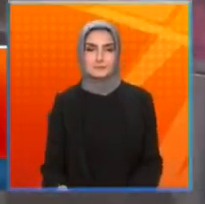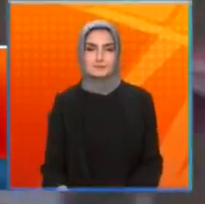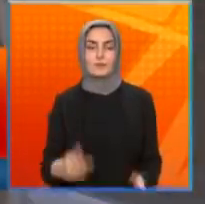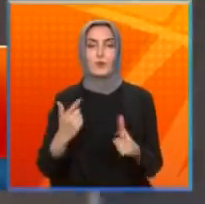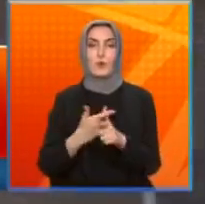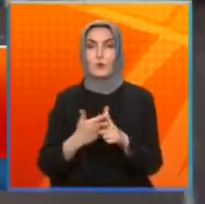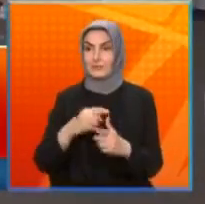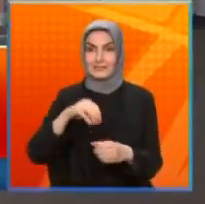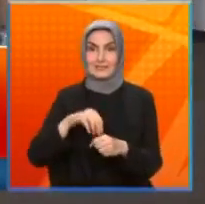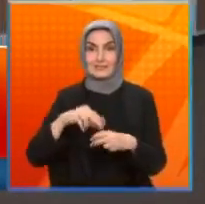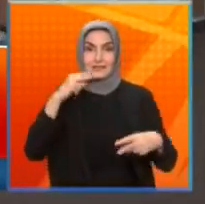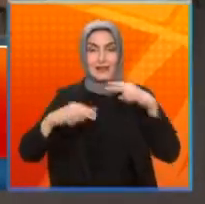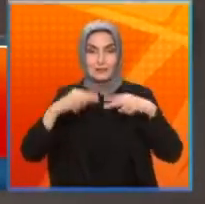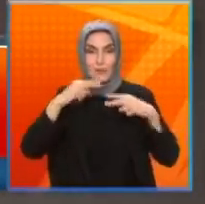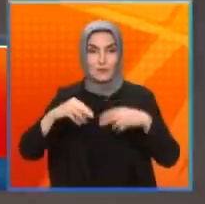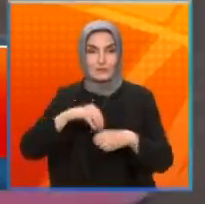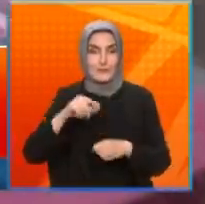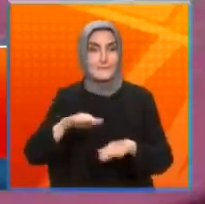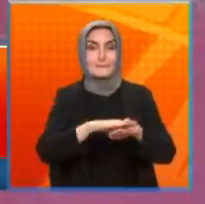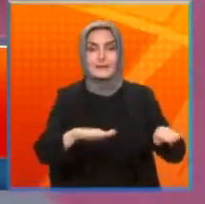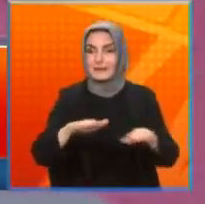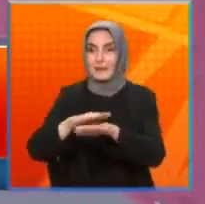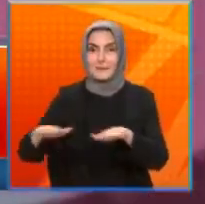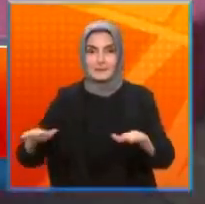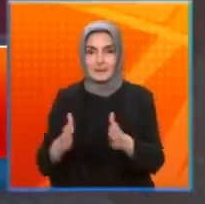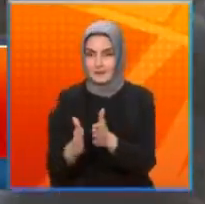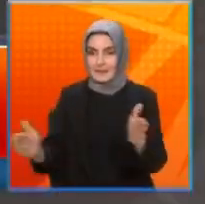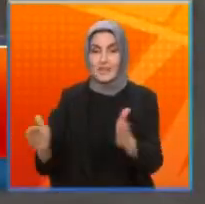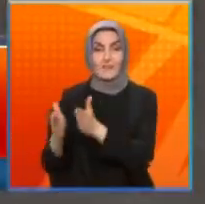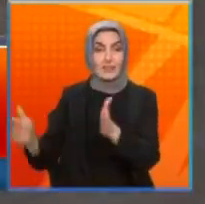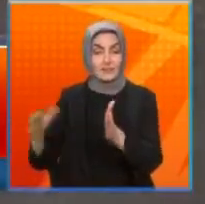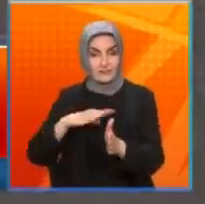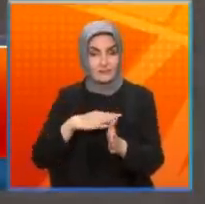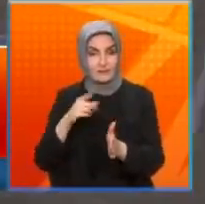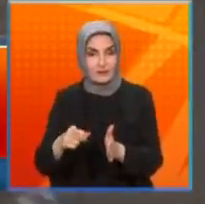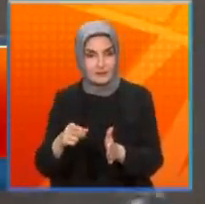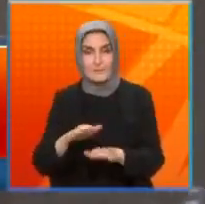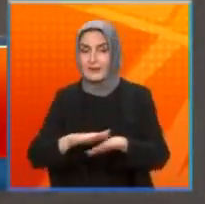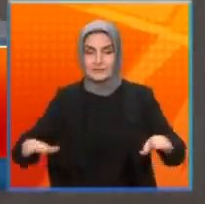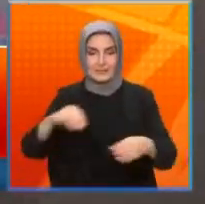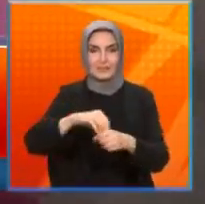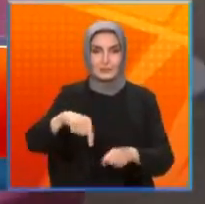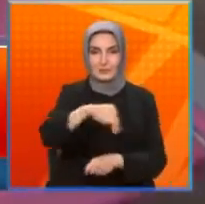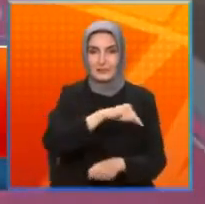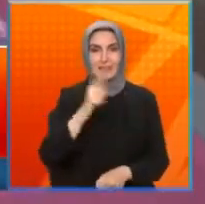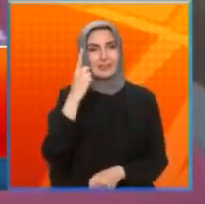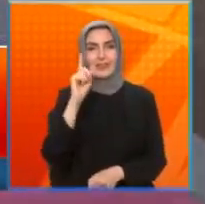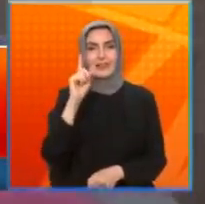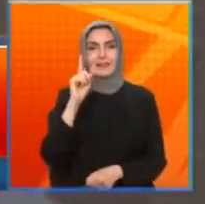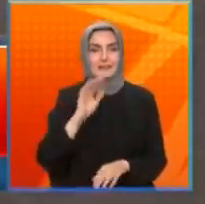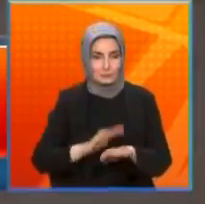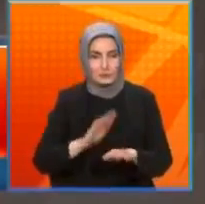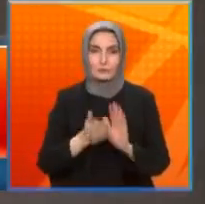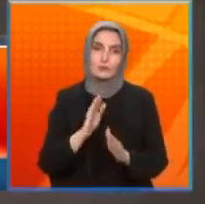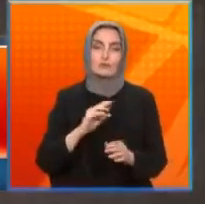Otelin restoranlarında masalar arasında fiziki mesafe bırakıldı. Masalarda tek kullanımlık ürünler bulunuyor. Menü yok. Buradaki